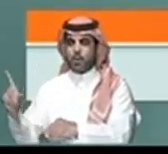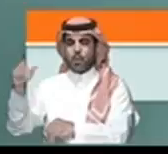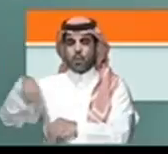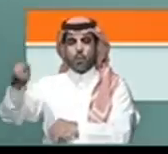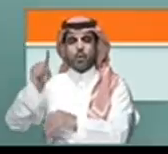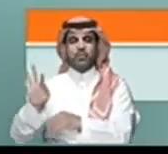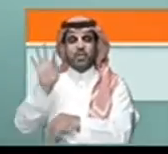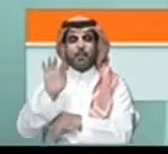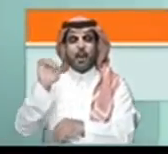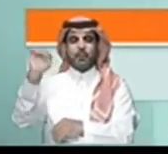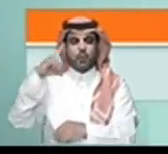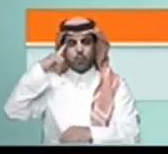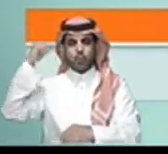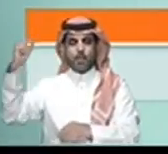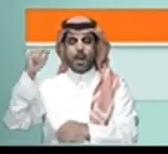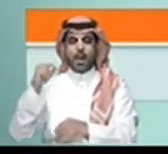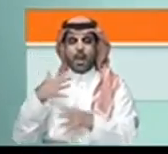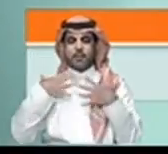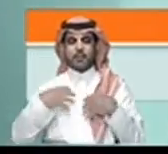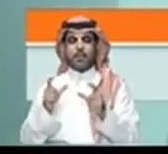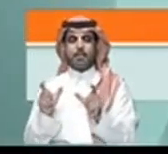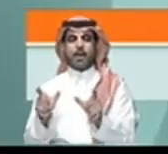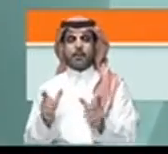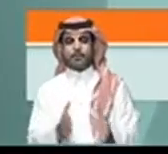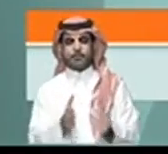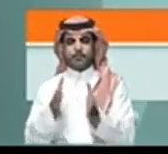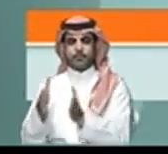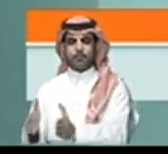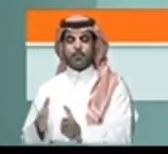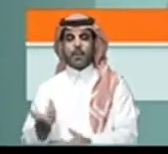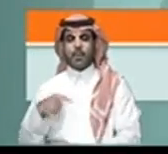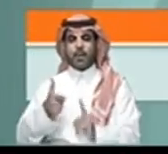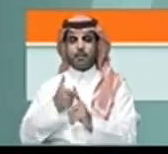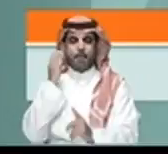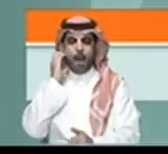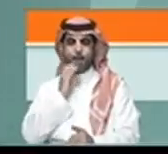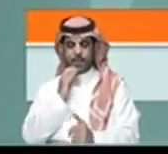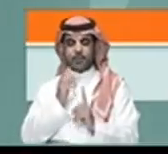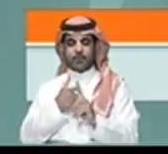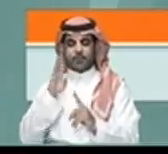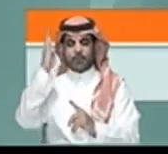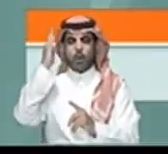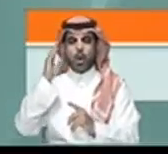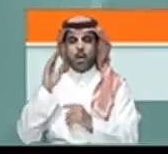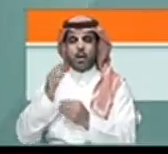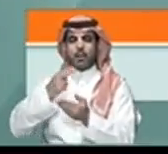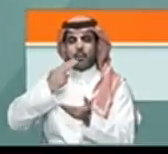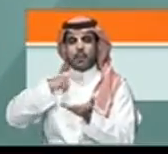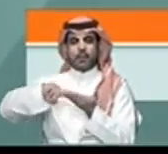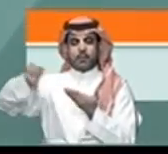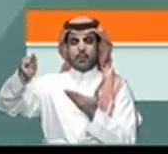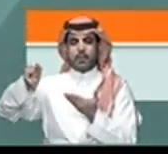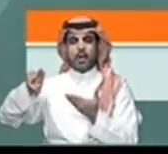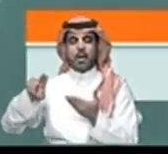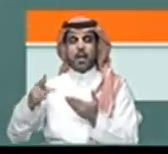الصومال الفيدراليه الشقيق الامن والاستقرار كما بعث صاحب السمو الملكي الامير محمد بن سلمان بن عبد العزيز ال